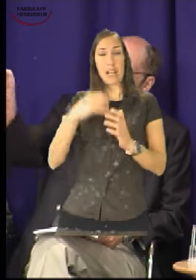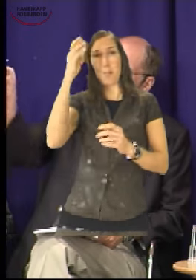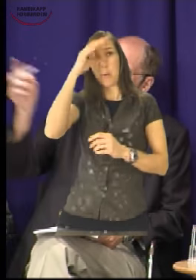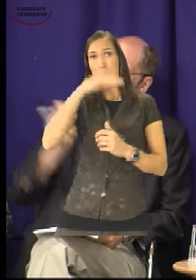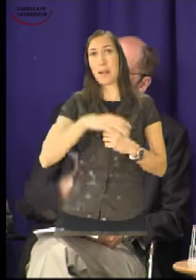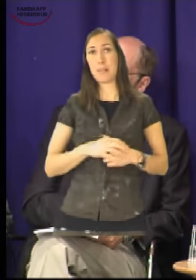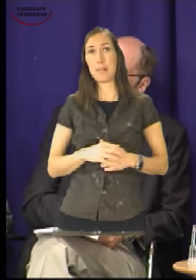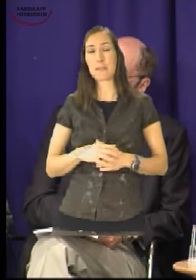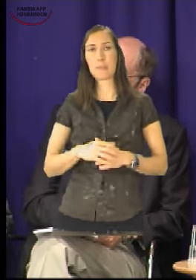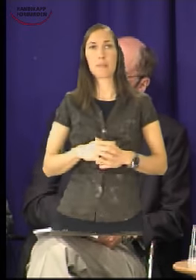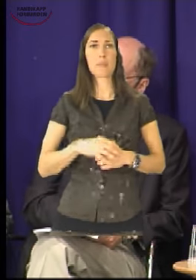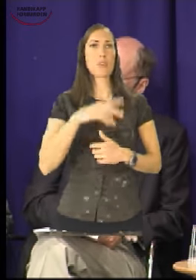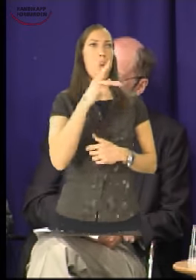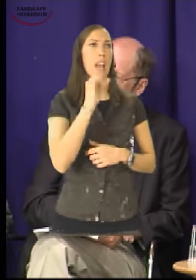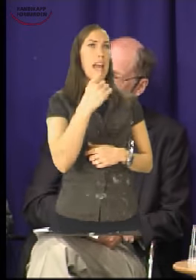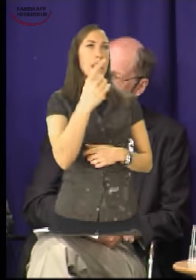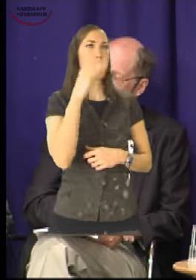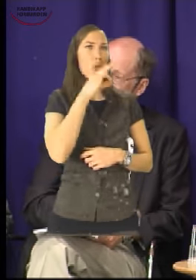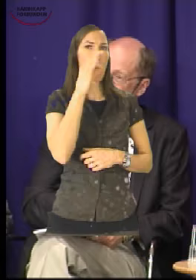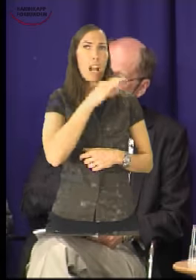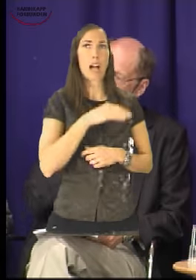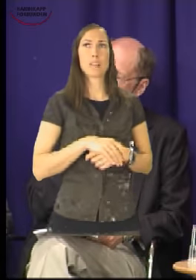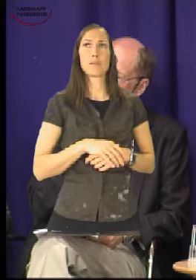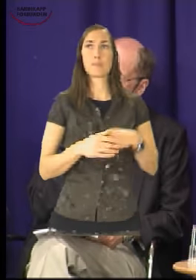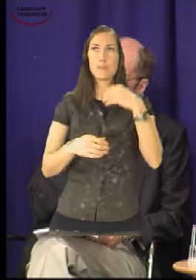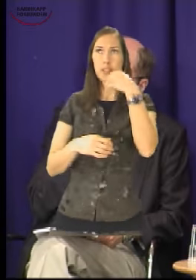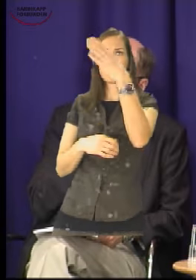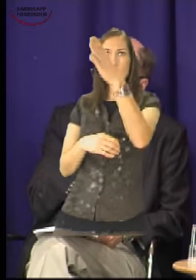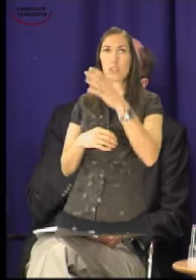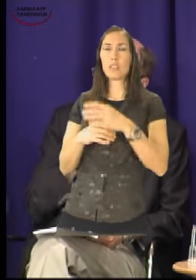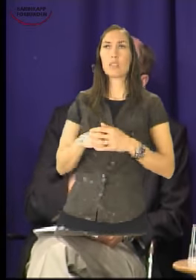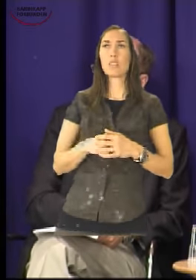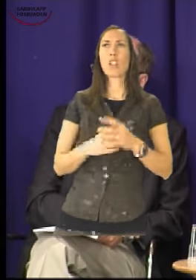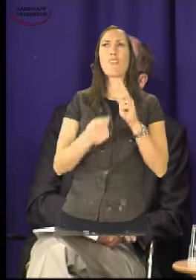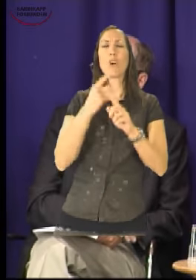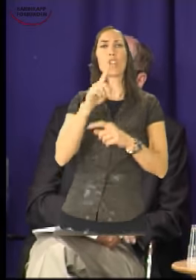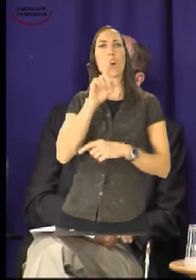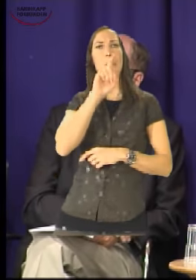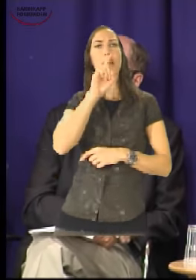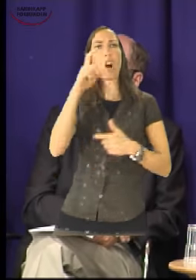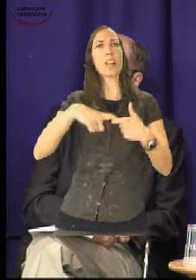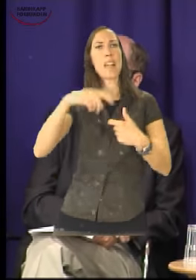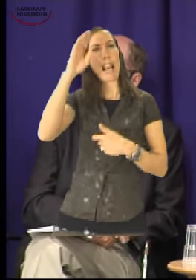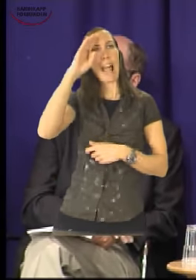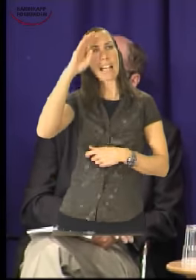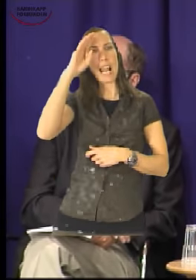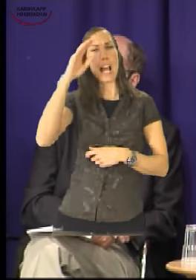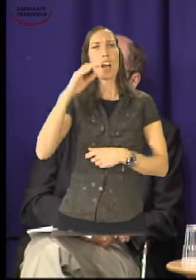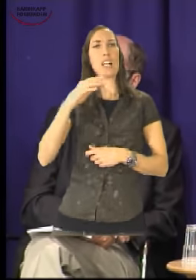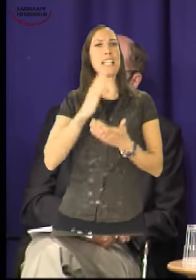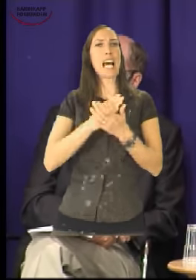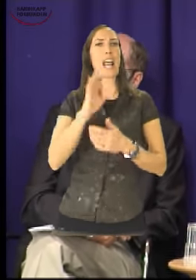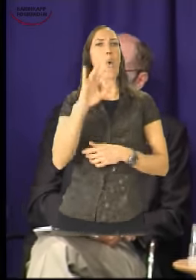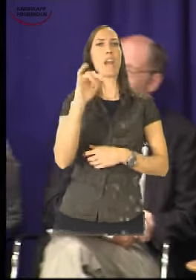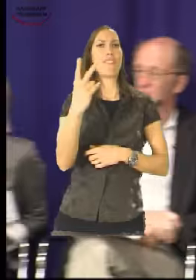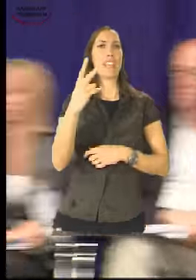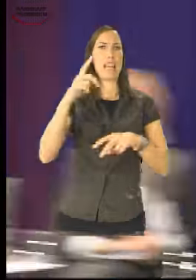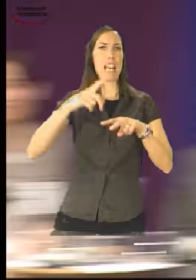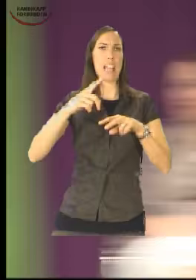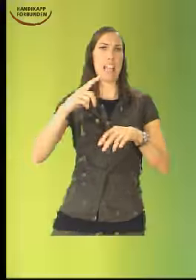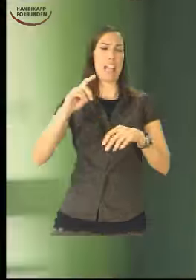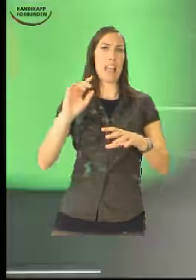Okej, en fråga till där uppe. Först en kommentar på det här med läkare. Jag håller helt med. Det gäller även HIV-läkare. Vi är ungefär 5000 som